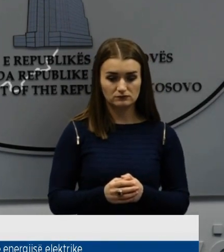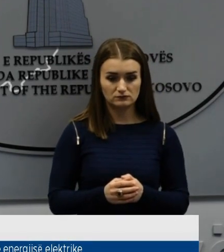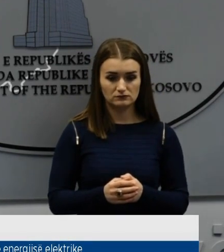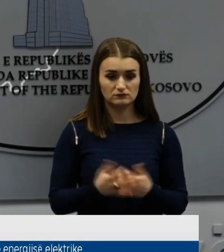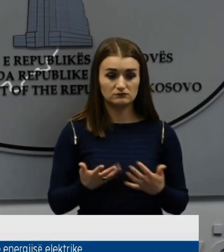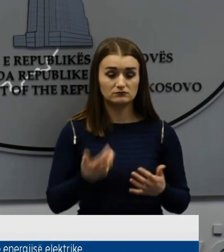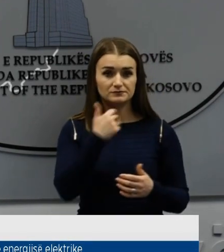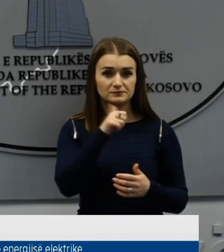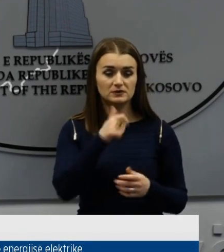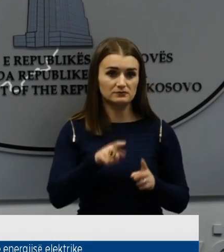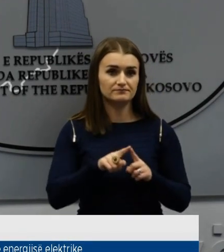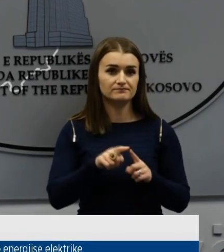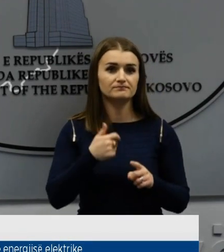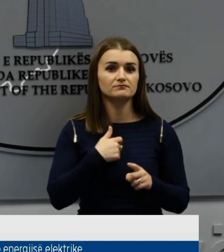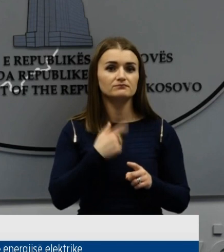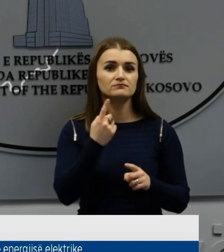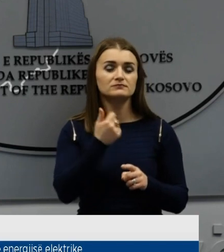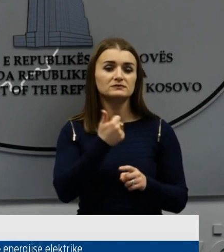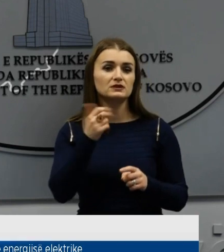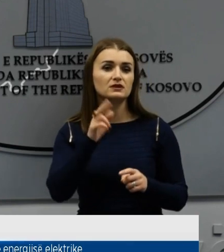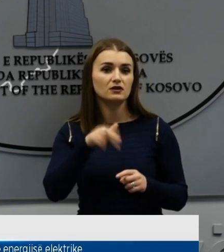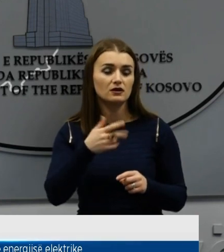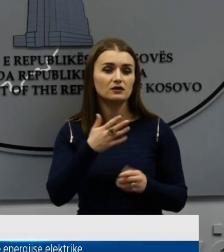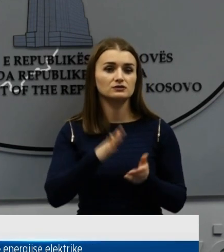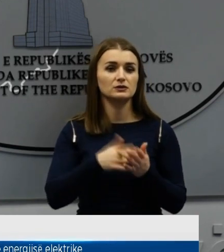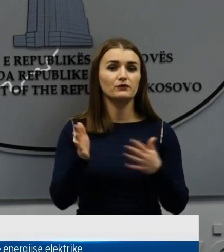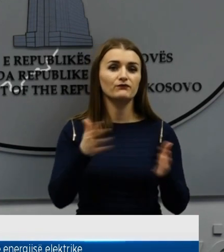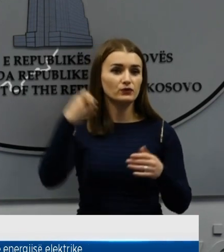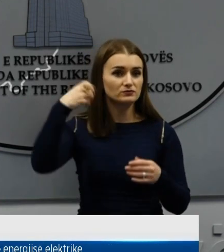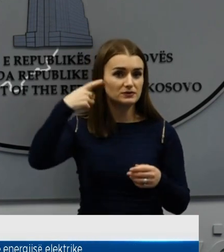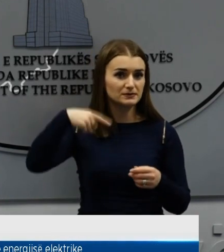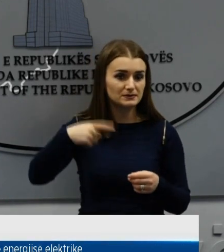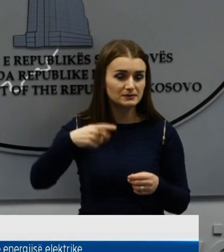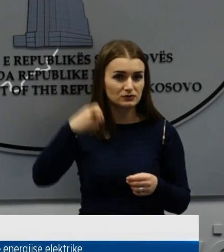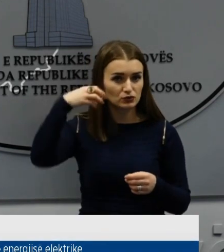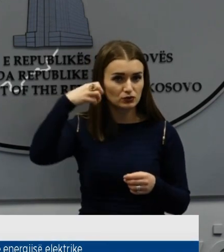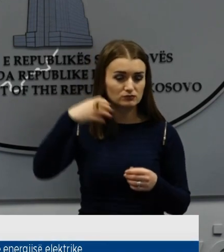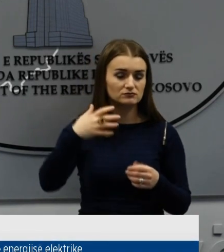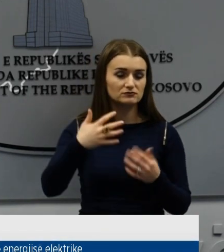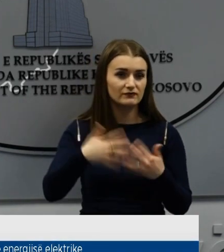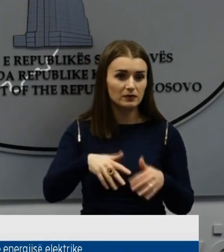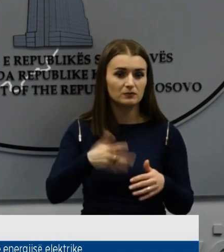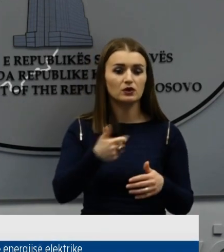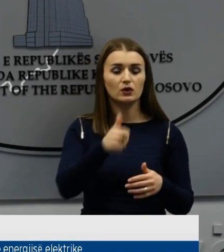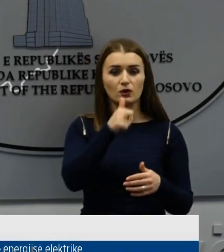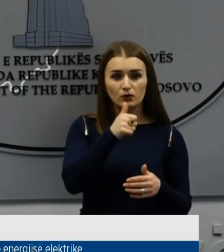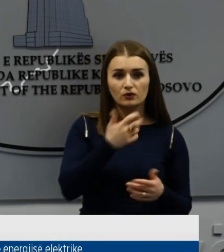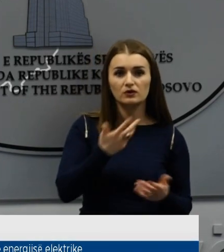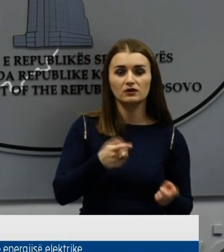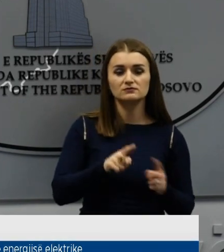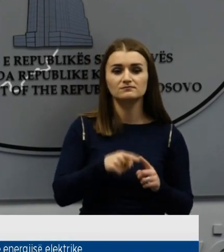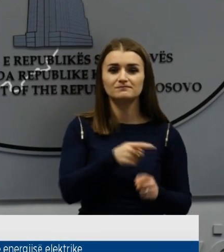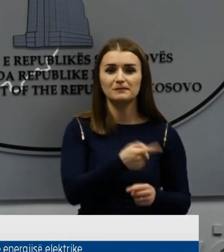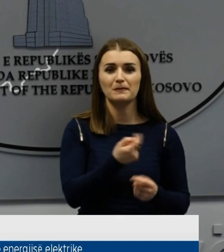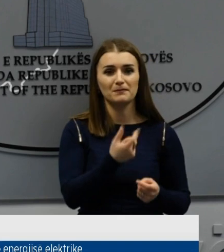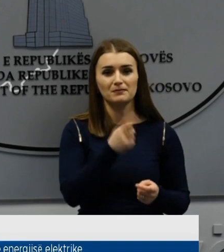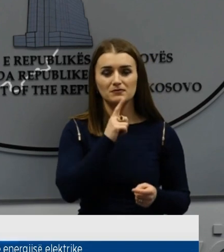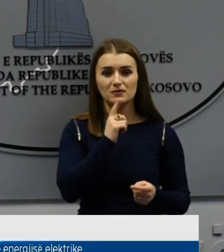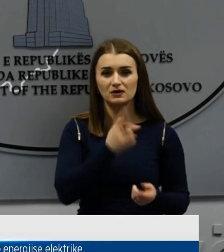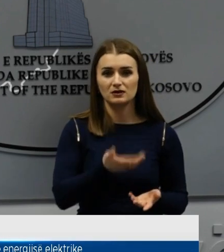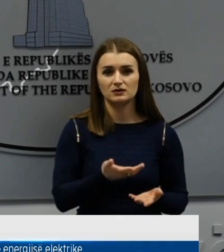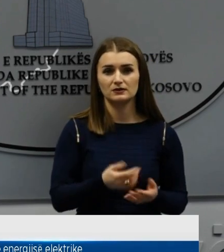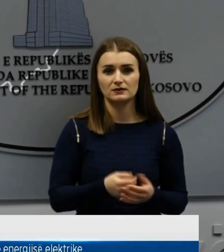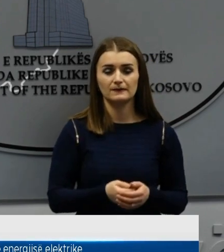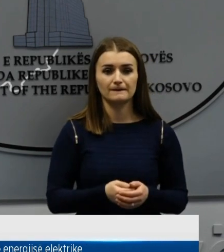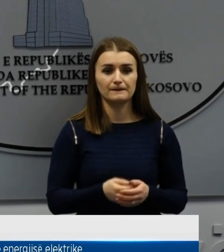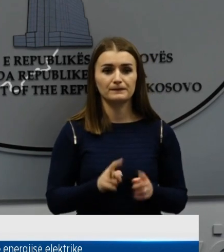ripërtrishme, të erës kryesisht dhe të ujit deri diku, mirëpo të gjitha këto janë kapacitete shumë të vogla për të arritur për të